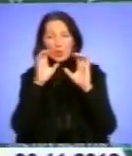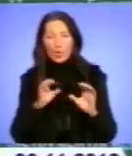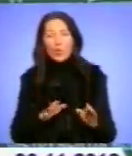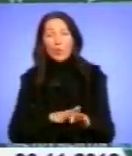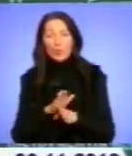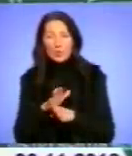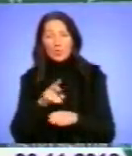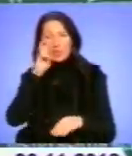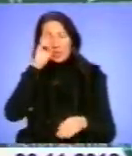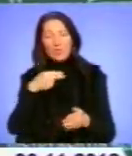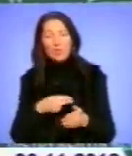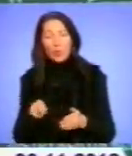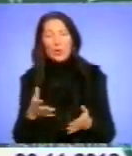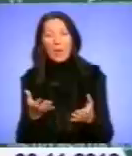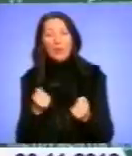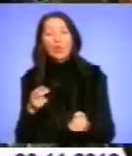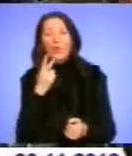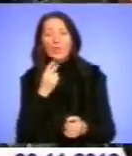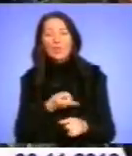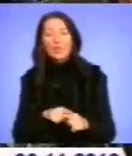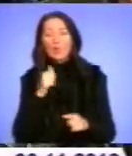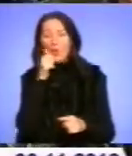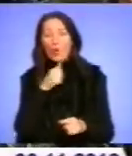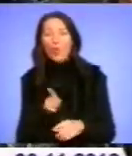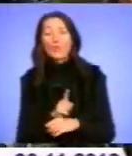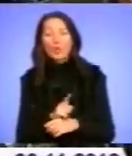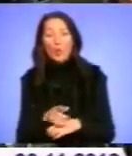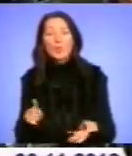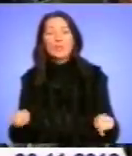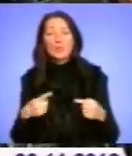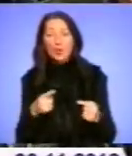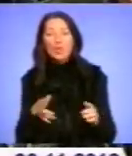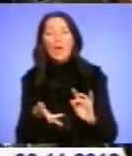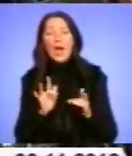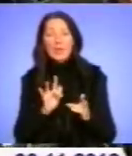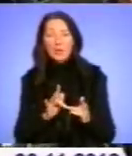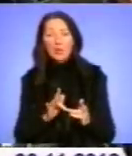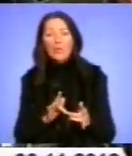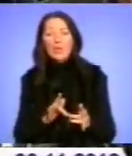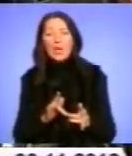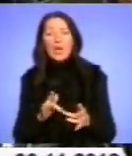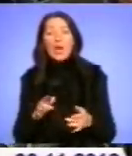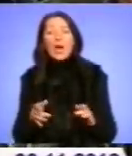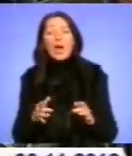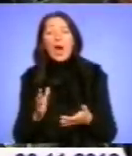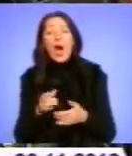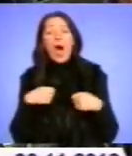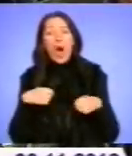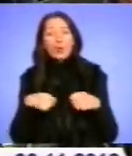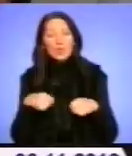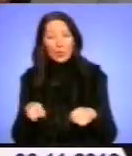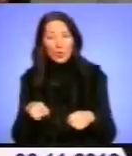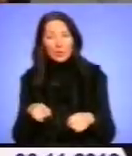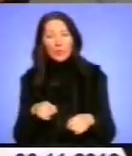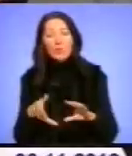здійснення державних закупівель, прийнятого у червні цього року в Тернополі, створить електронний реверсивний аукціон. В результаті